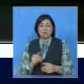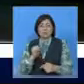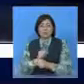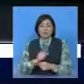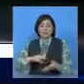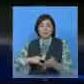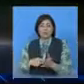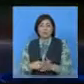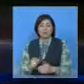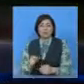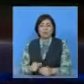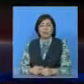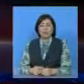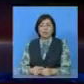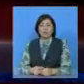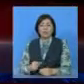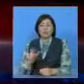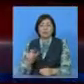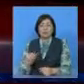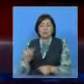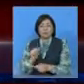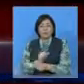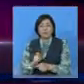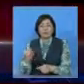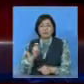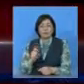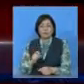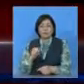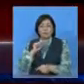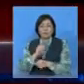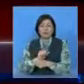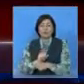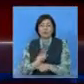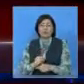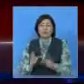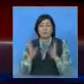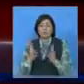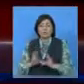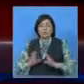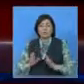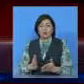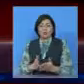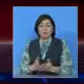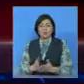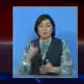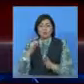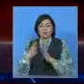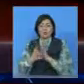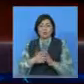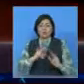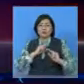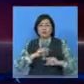тоқтатып, оларға жол көлік оқиғасының себептері мен салдарын түсіндіру жұмыстары